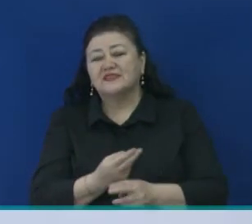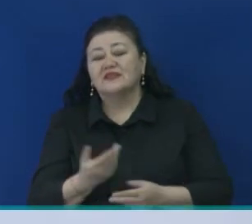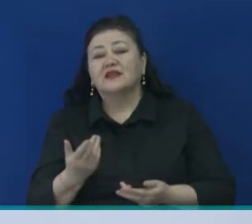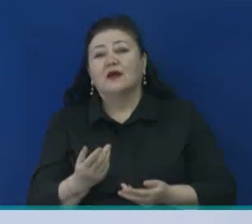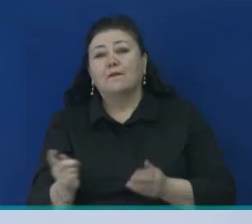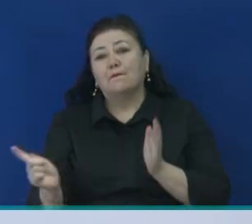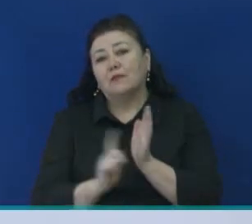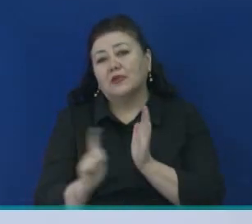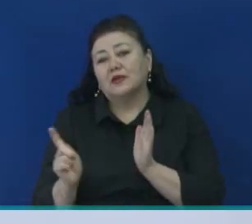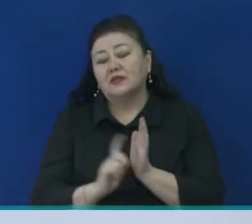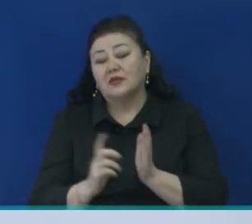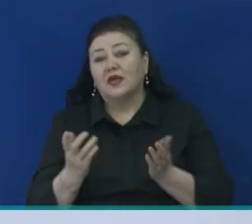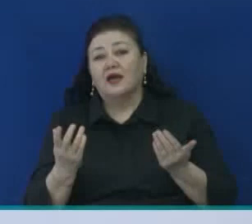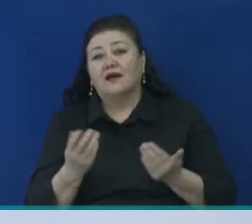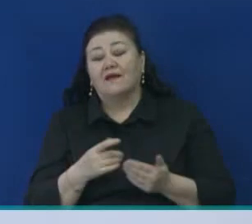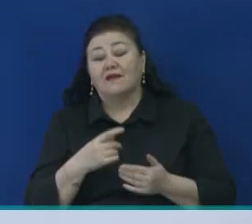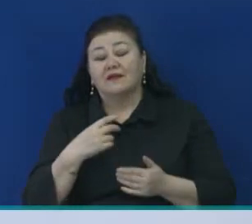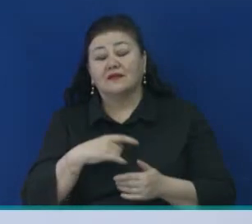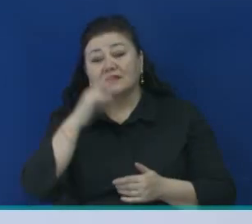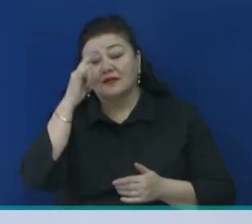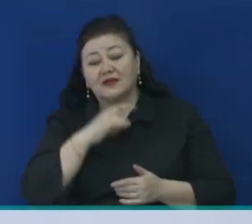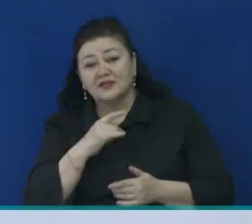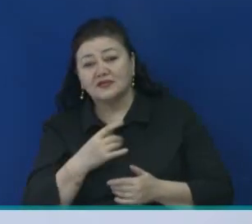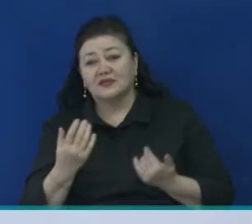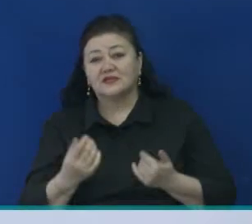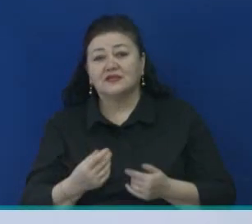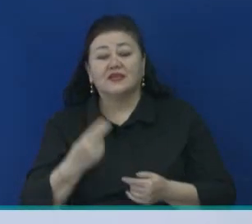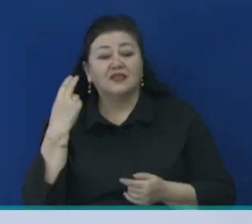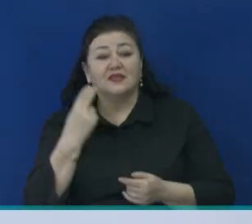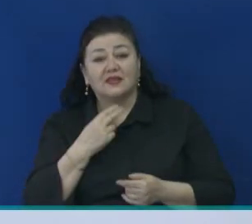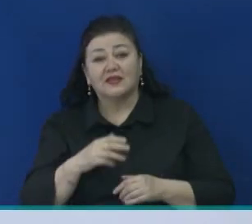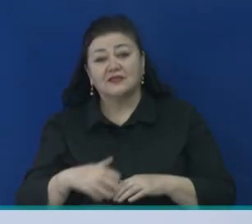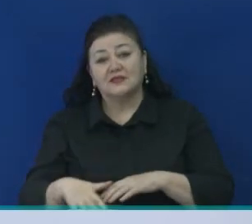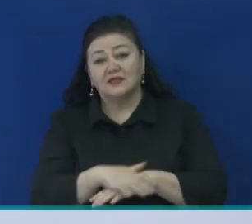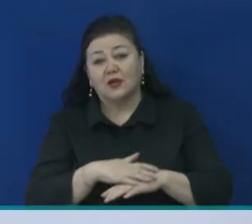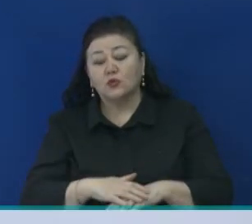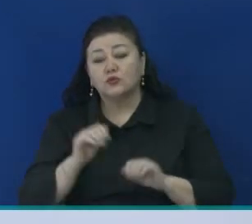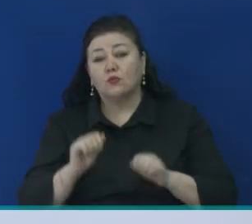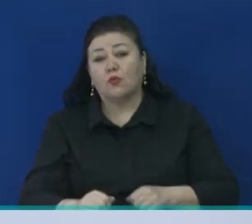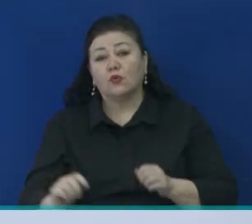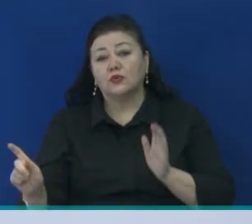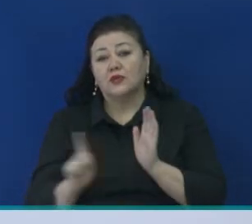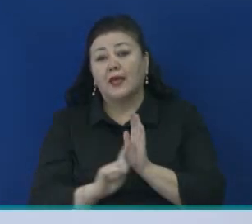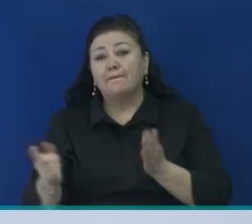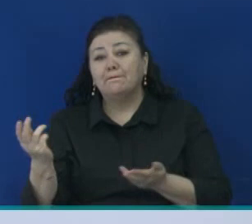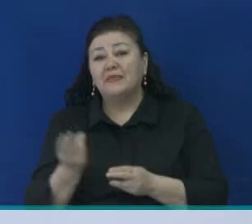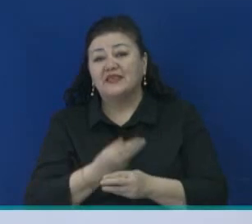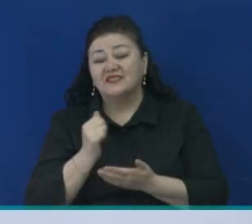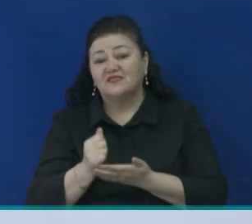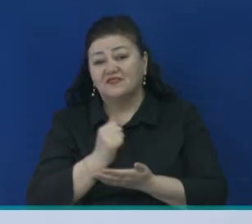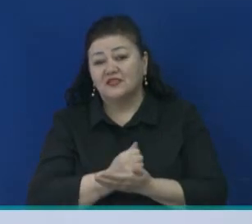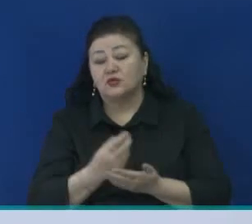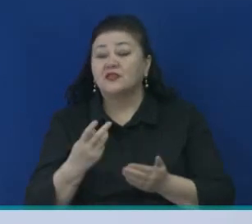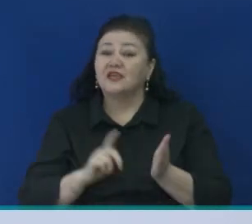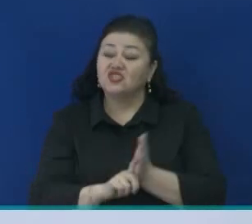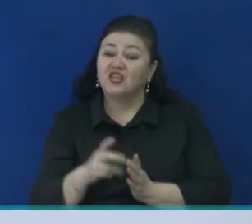Қытайға, ал Қытай Халық Республикасының азаматтары Қазақстанға визасыз бара алады. Туристер шекарадан өткен сәттен бастап 30 күннен